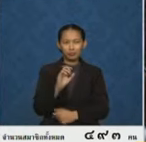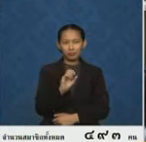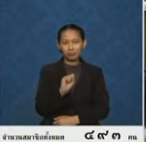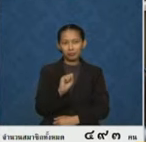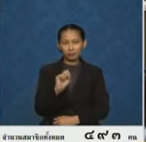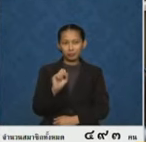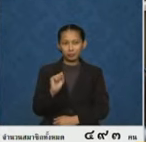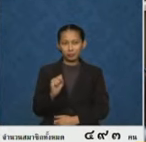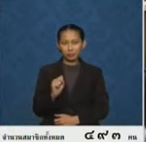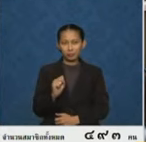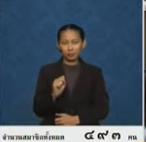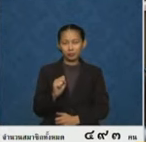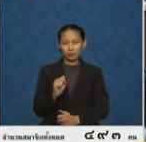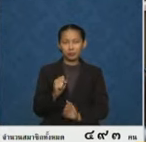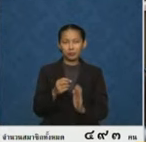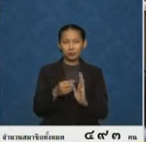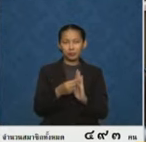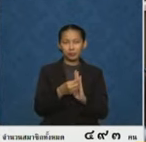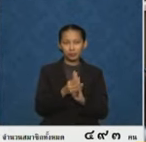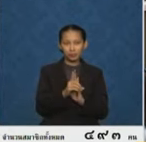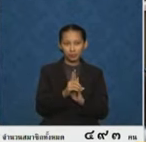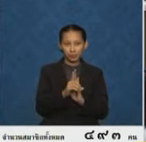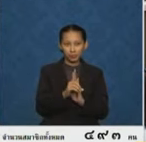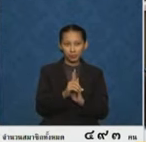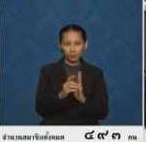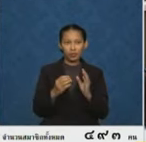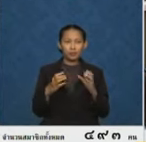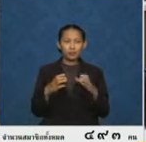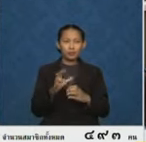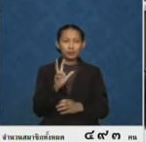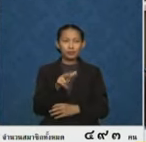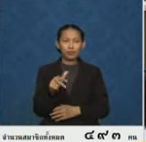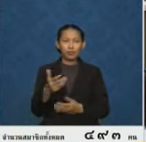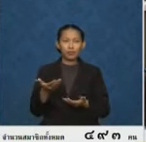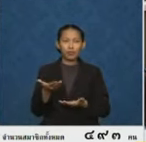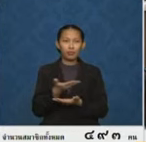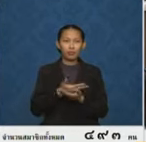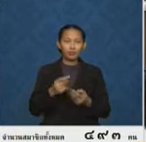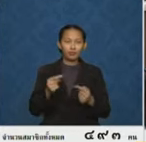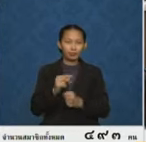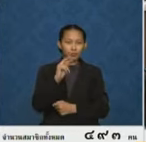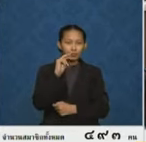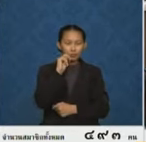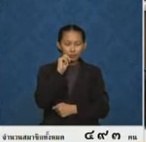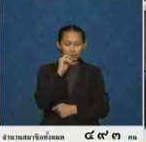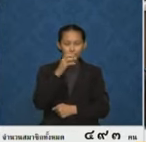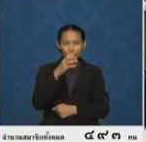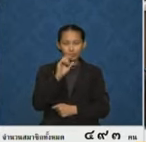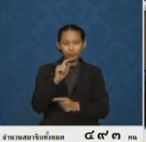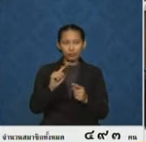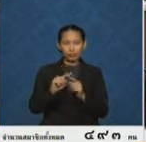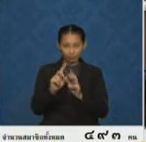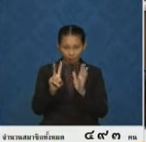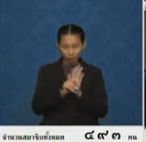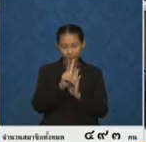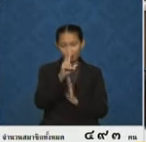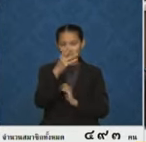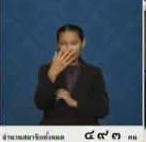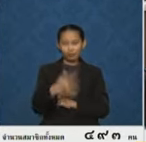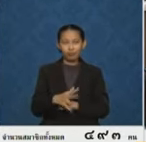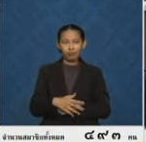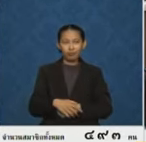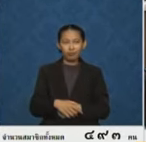ศรีสะเกษเขต 7พรรคเพื่อไทยวันนี้ดิฉันขอหารือเรื่องน้ำประปาซึ่งเป็นครั้งที่ 2แล้วนะคะ